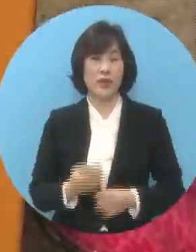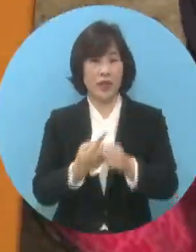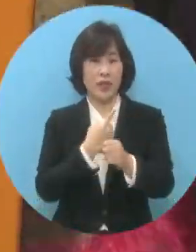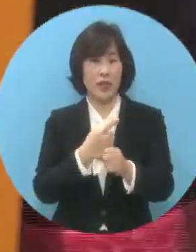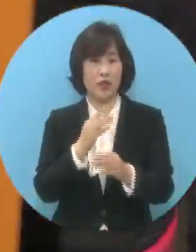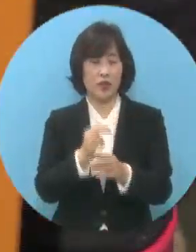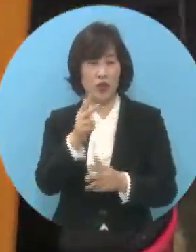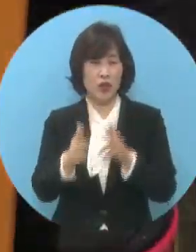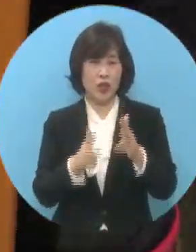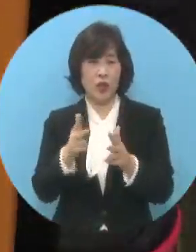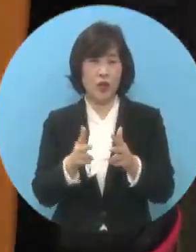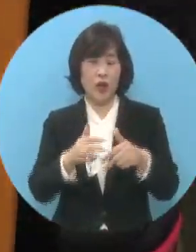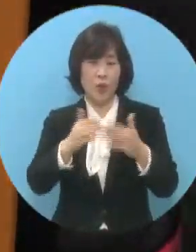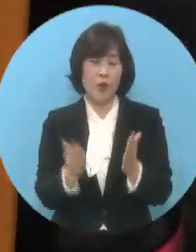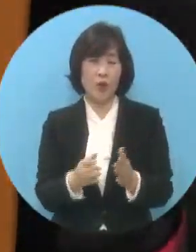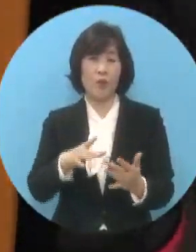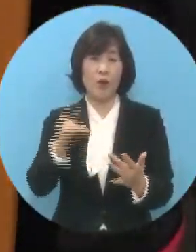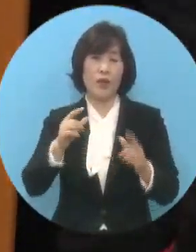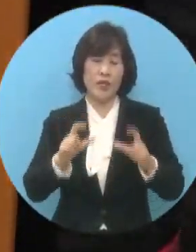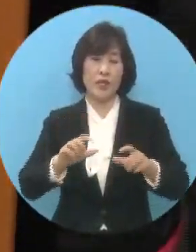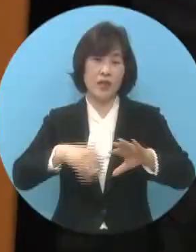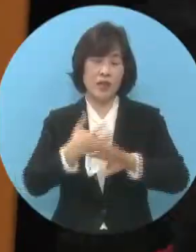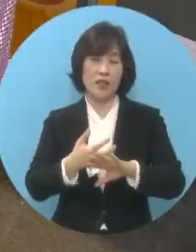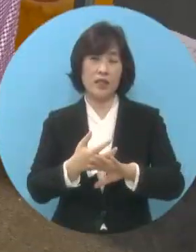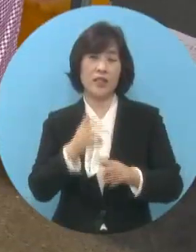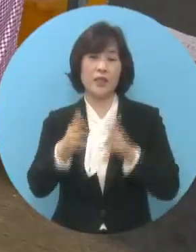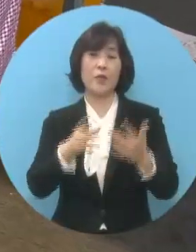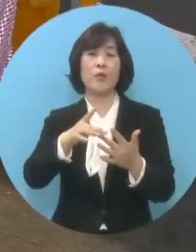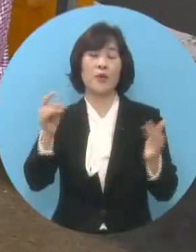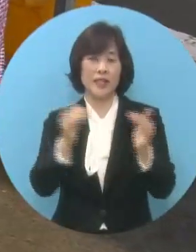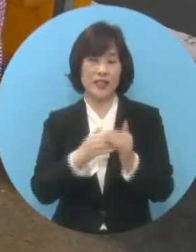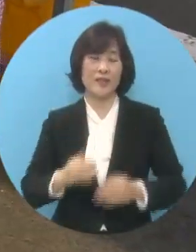지난해에는 중소기업 벤처부가 뽑는 지역혁신기업으로 선정됐습니다.